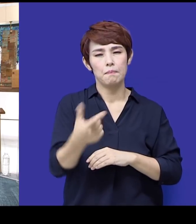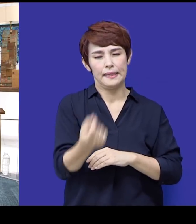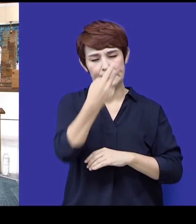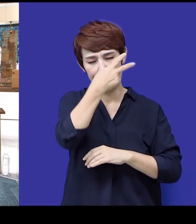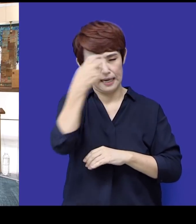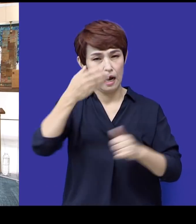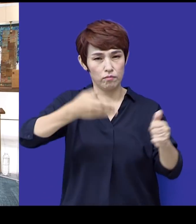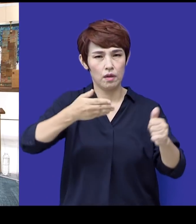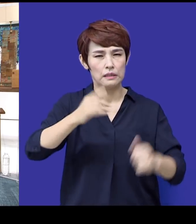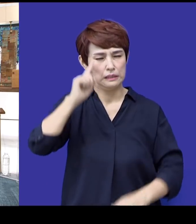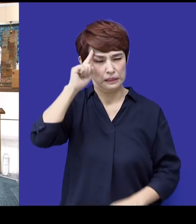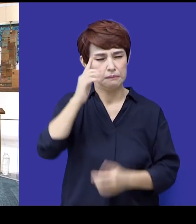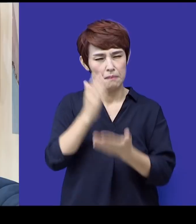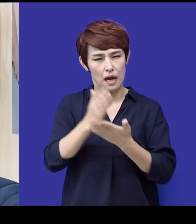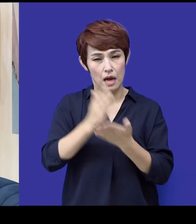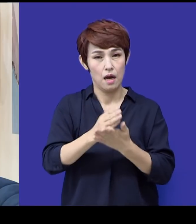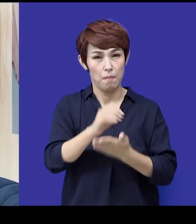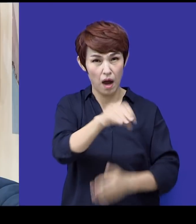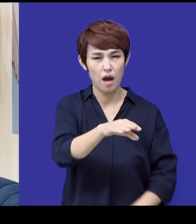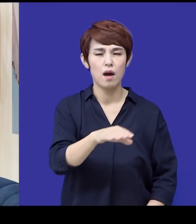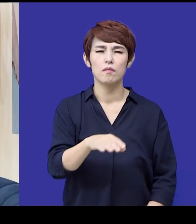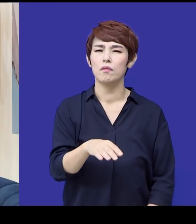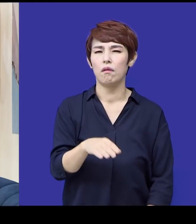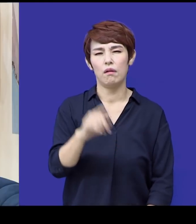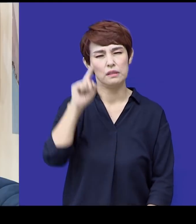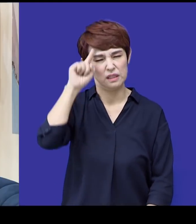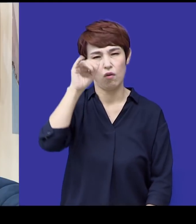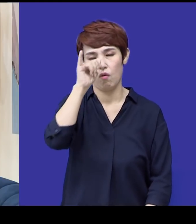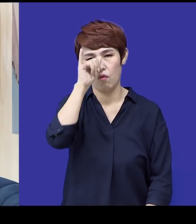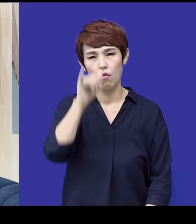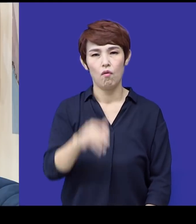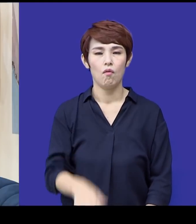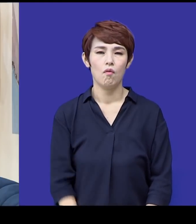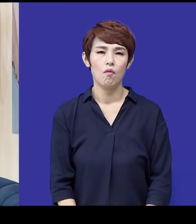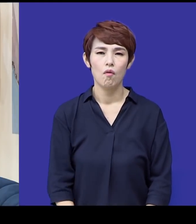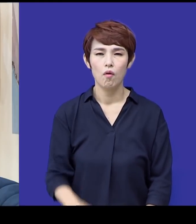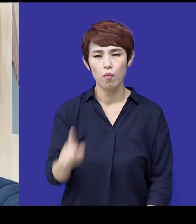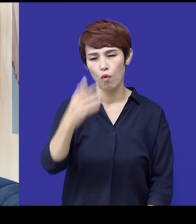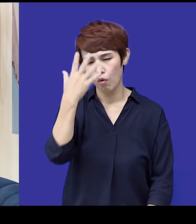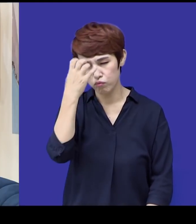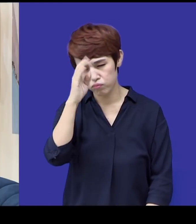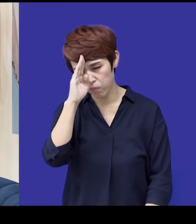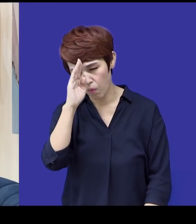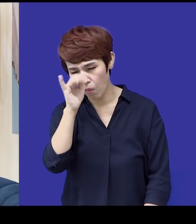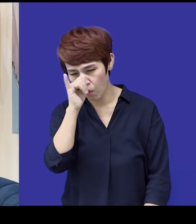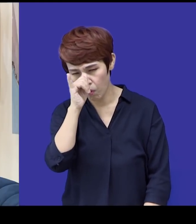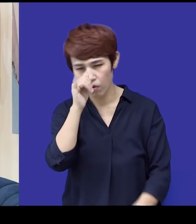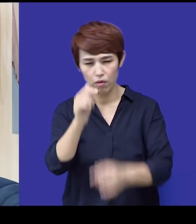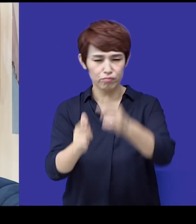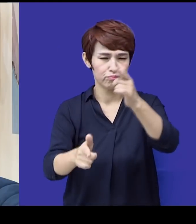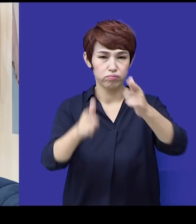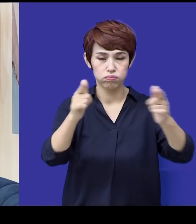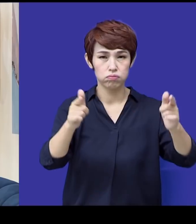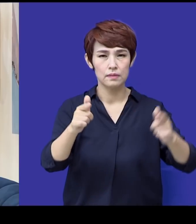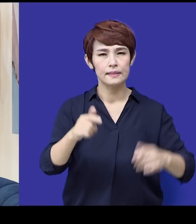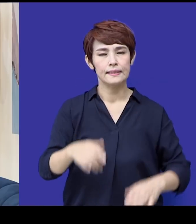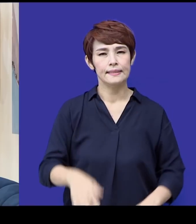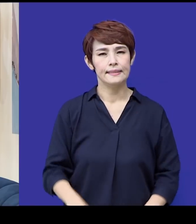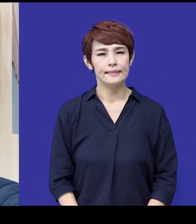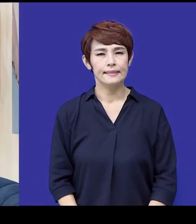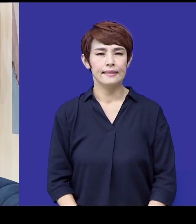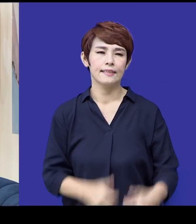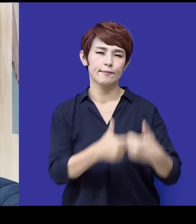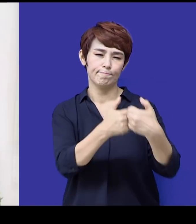다 받죠. 그래서 그렇죠. 이제 어떤 사람은 이제 공황장애도 있고 우울증도 있고 그런데 그렇게 좀 심한 사람들은 이제 붙잡고 얘기를